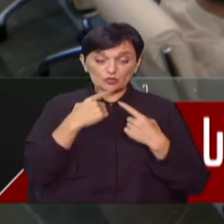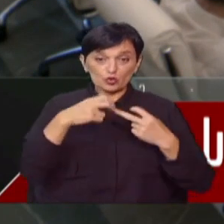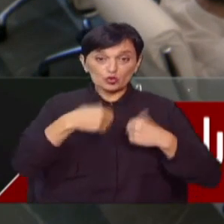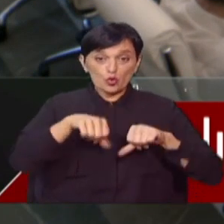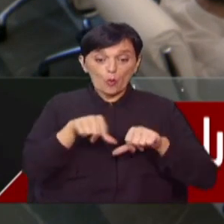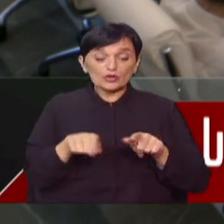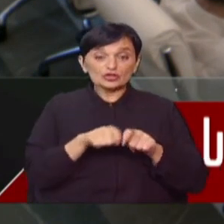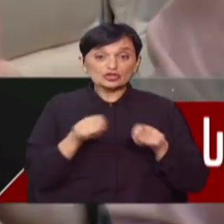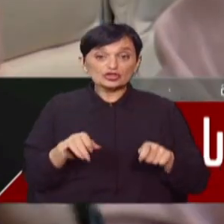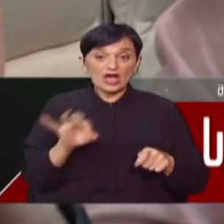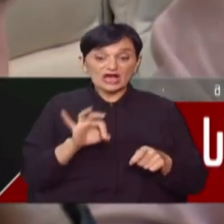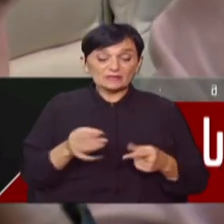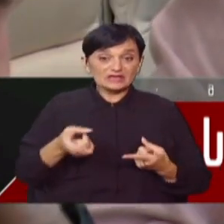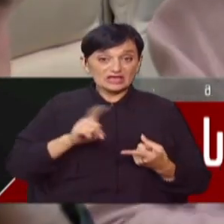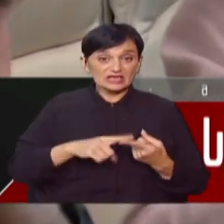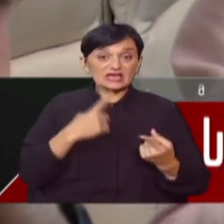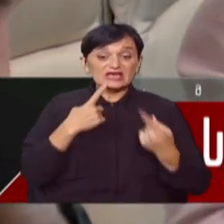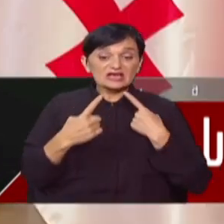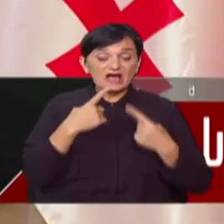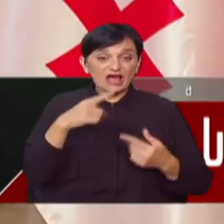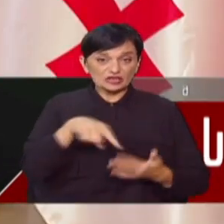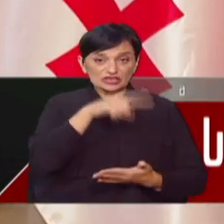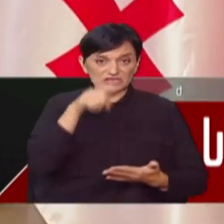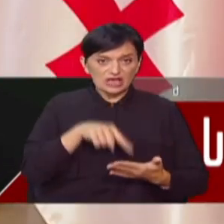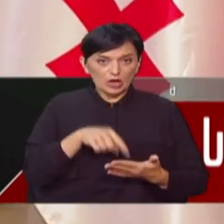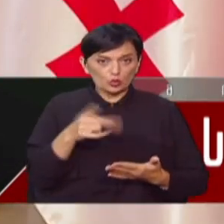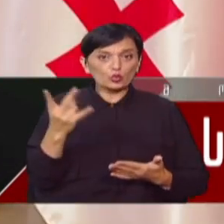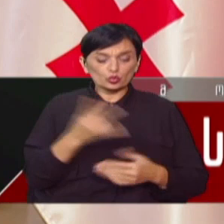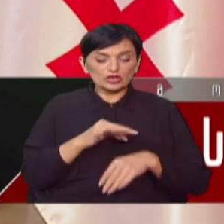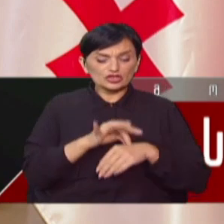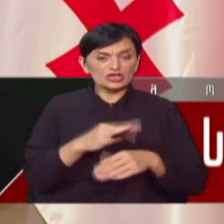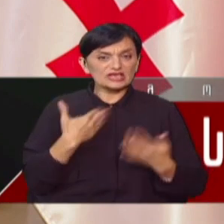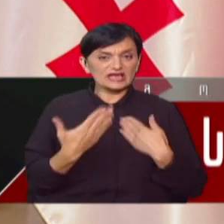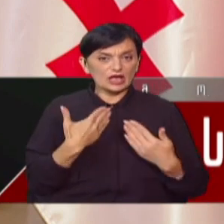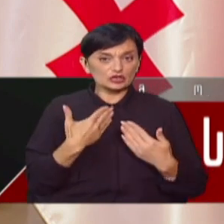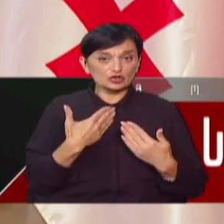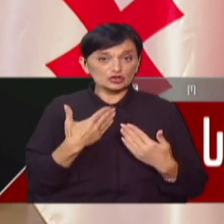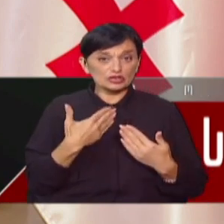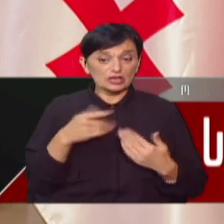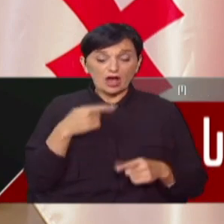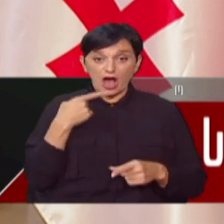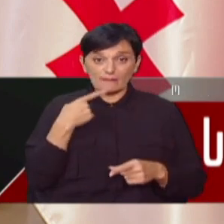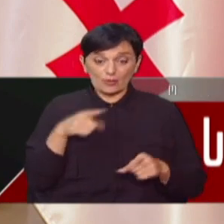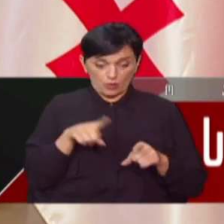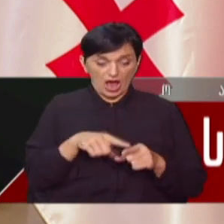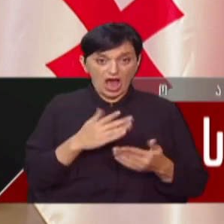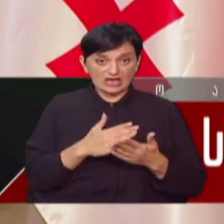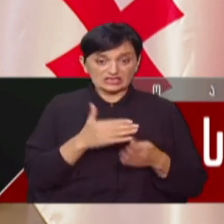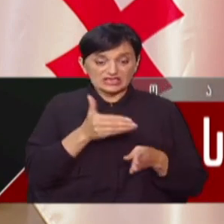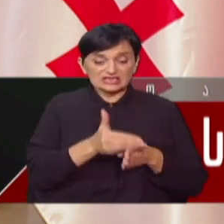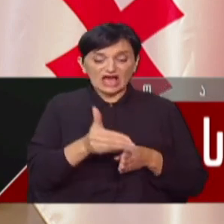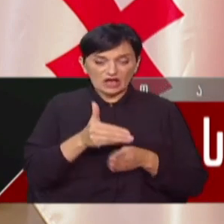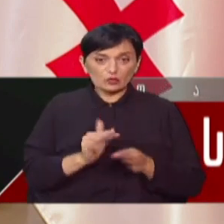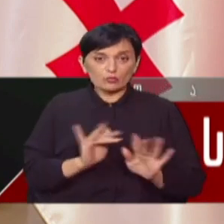კომისიის შექმნასთან დაკავშირებით და განიხილავს ამ საკითხს, მაშინვე უნდა ჩატარდეს კენჭისყრა და, როგორც თავად ამბობენ, ასეთი არის თანდევი